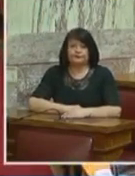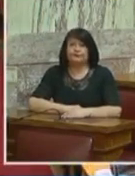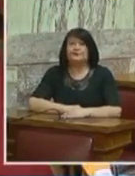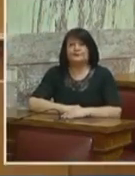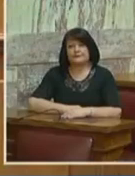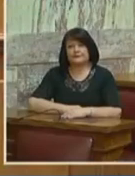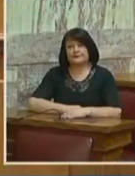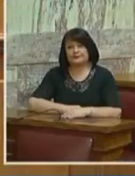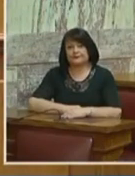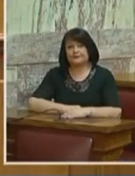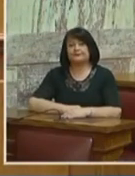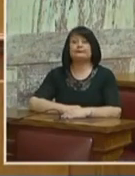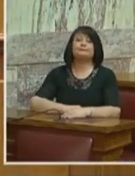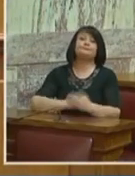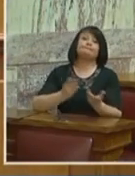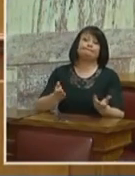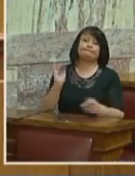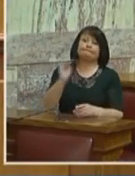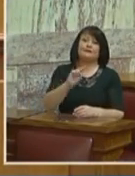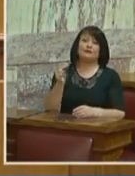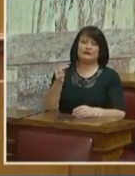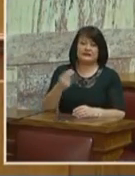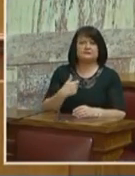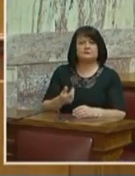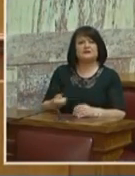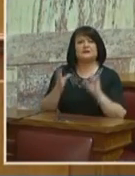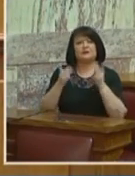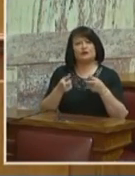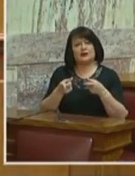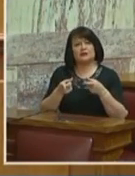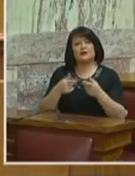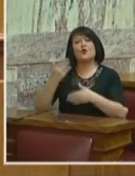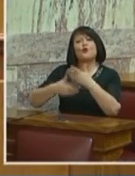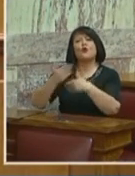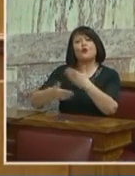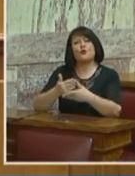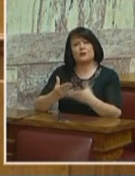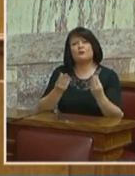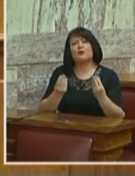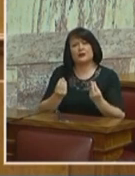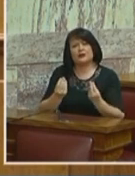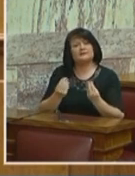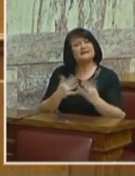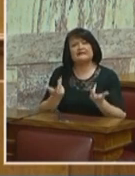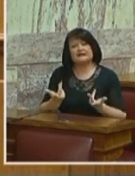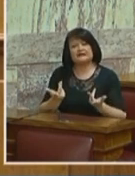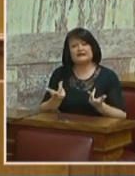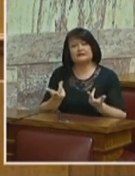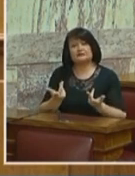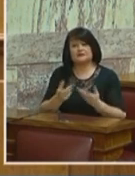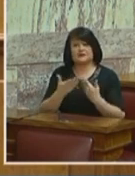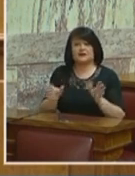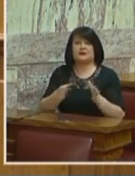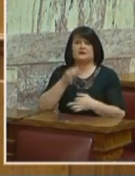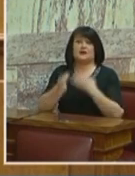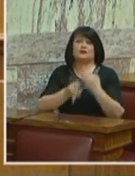Κυρίες και κύριοι συνάδελφοι, η Νέα Δημοκρατία εδώ και πολύ καιρό έχει ανοιχτά διατυπώσει